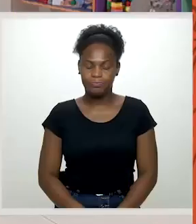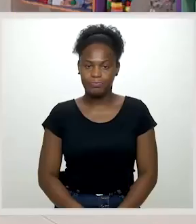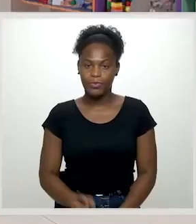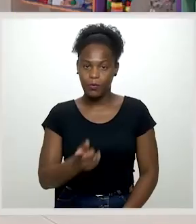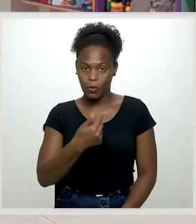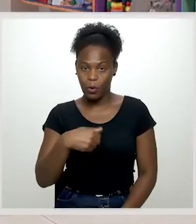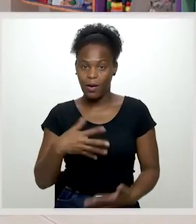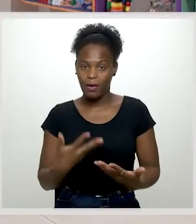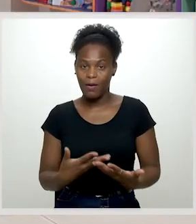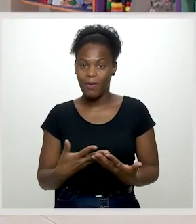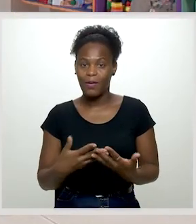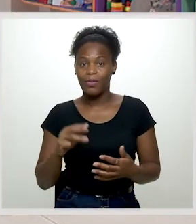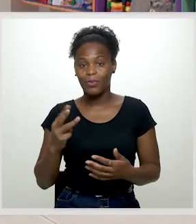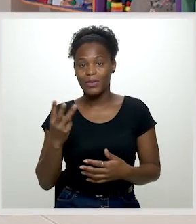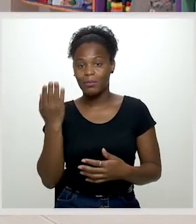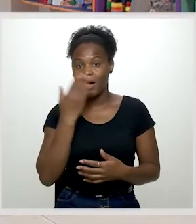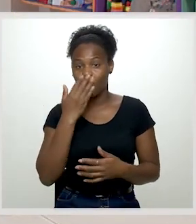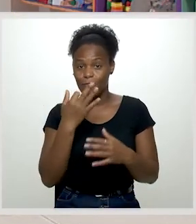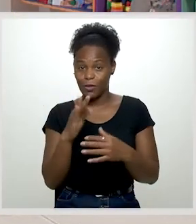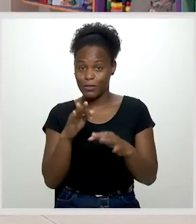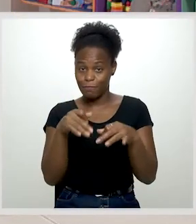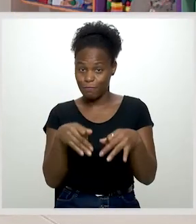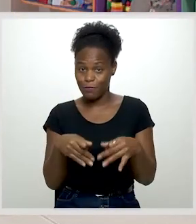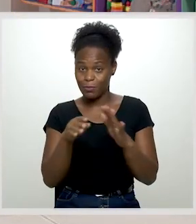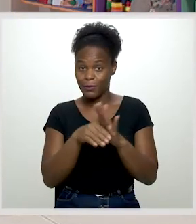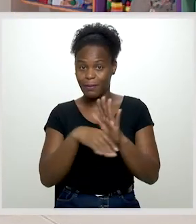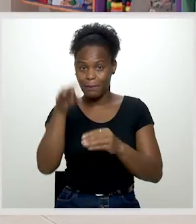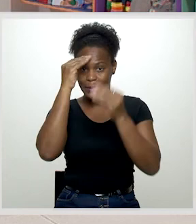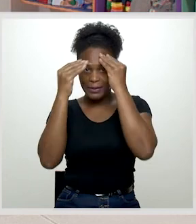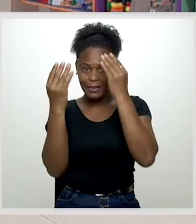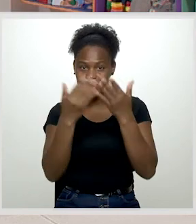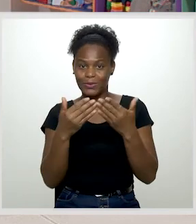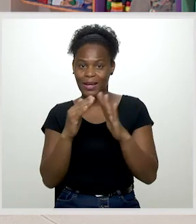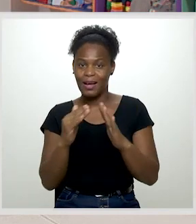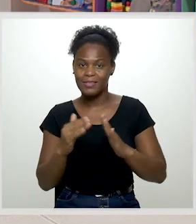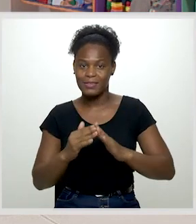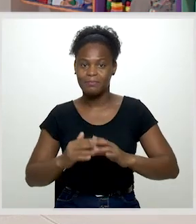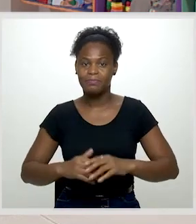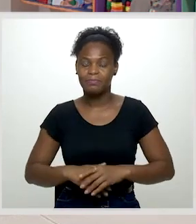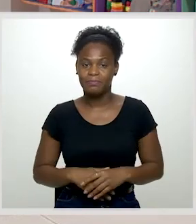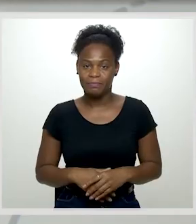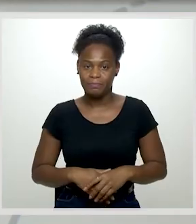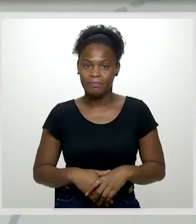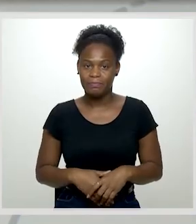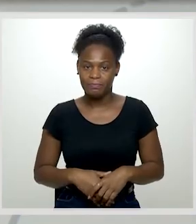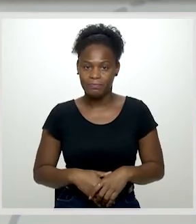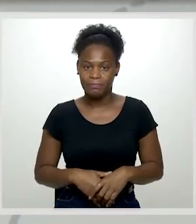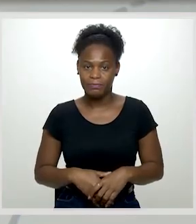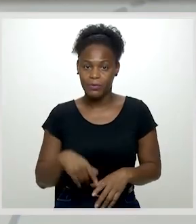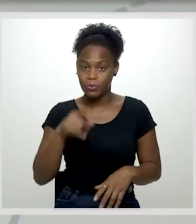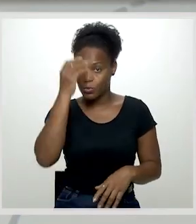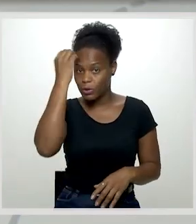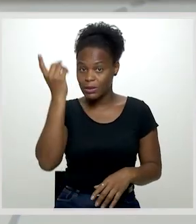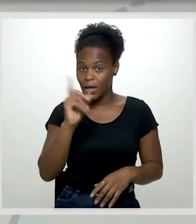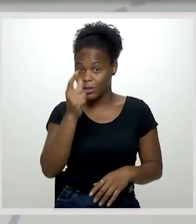Nous sommes arrivés à la fin de notre 3e cours de français du programme Aprender a Estudar en Casa.